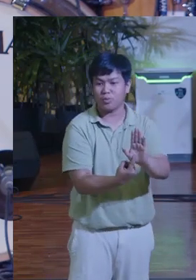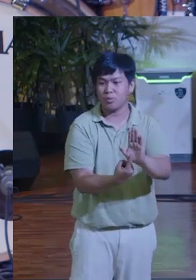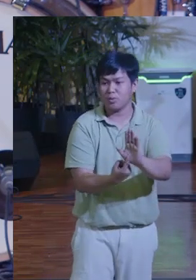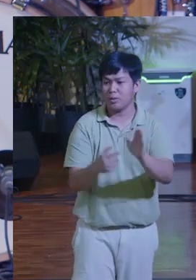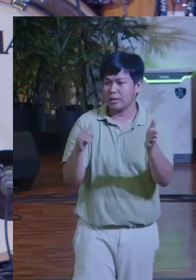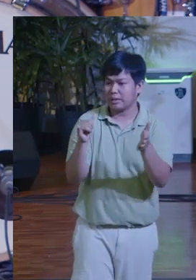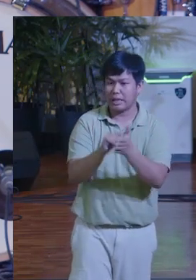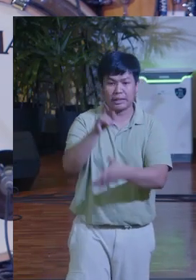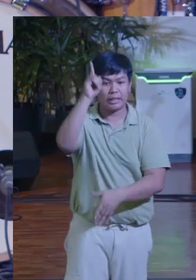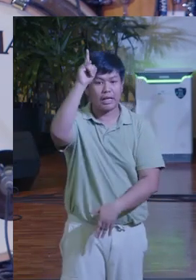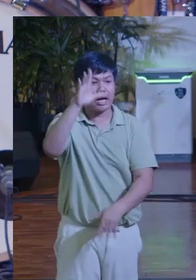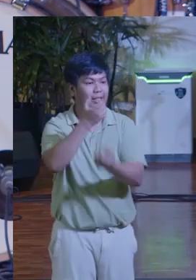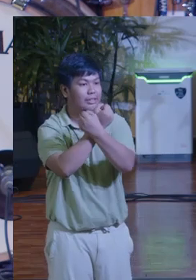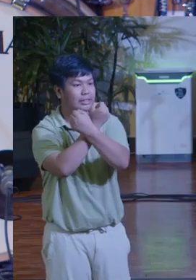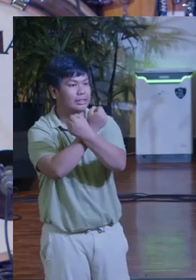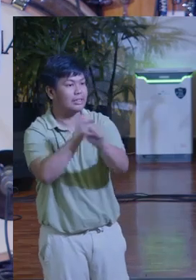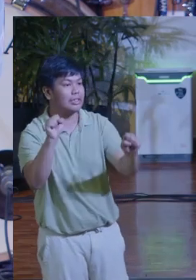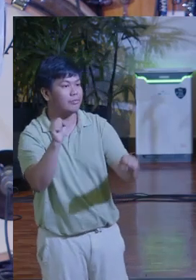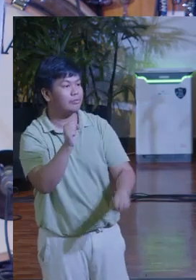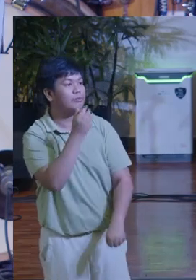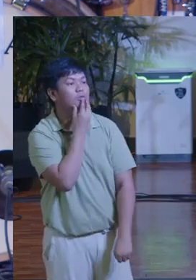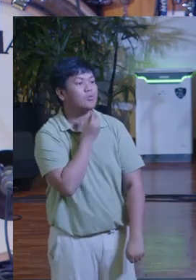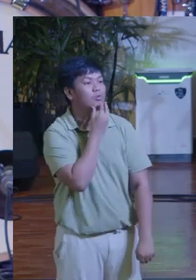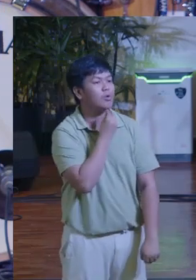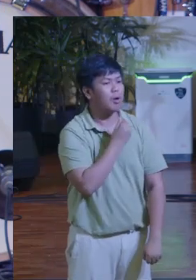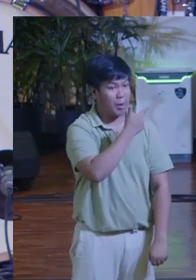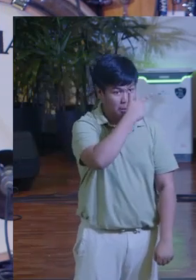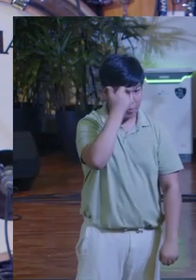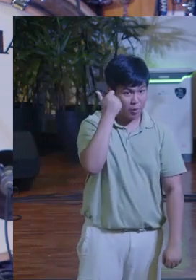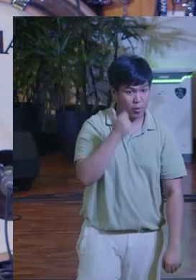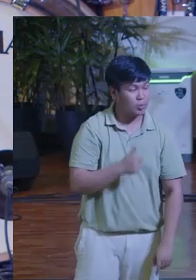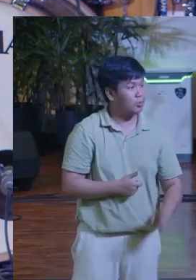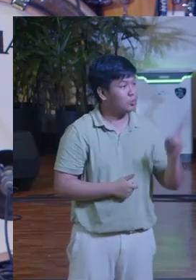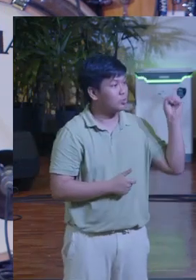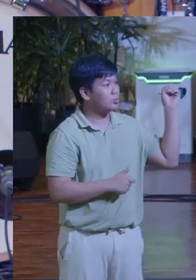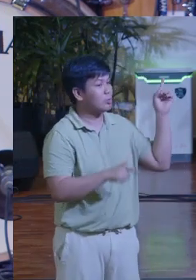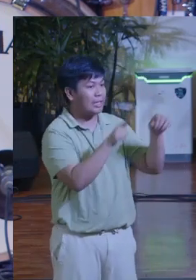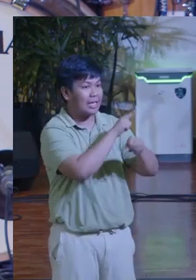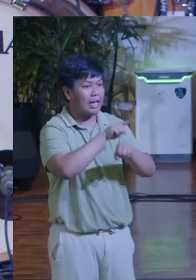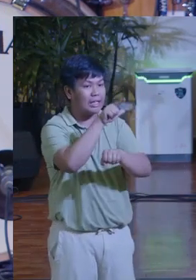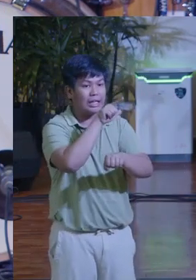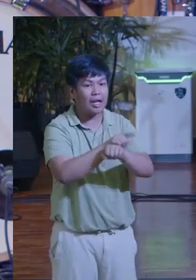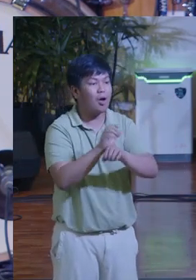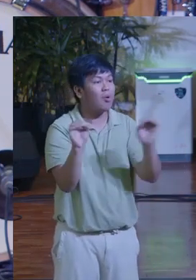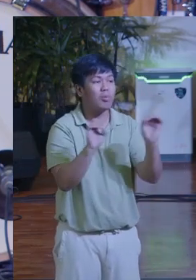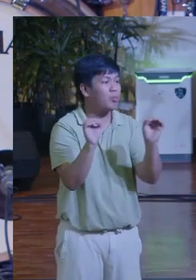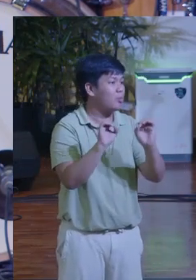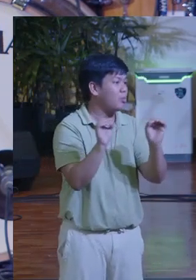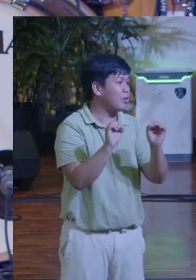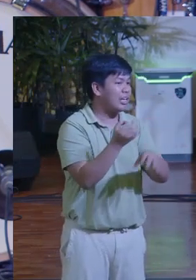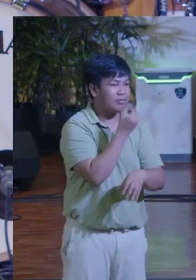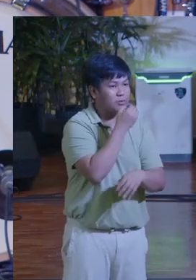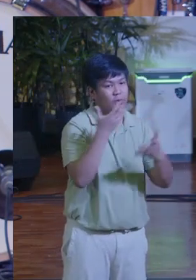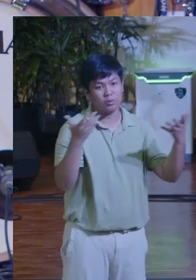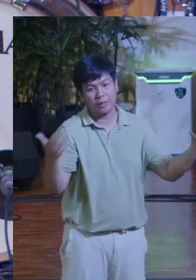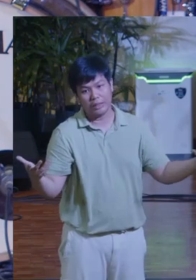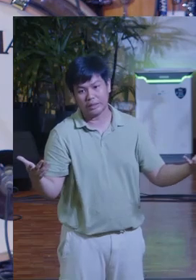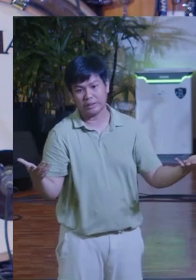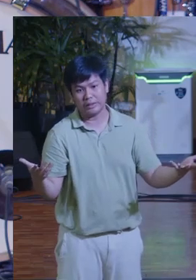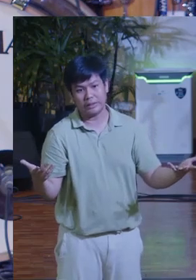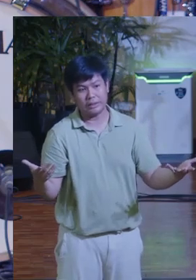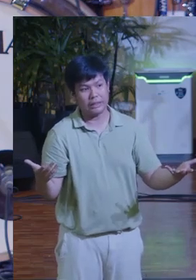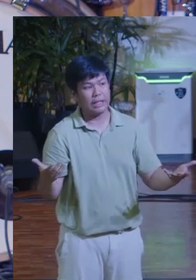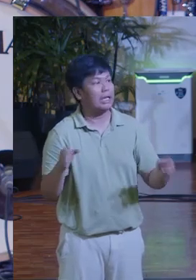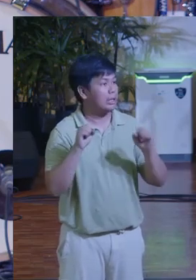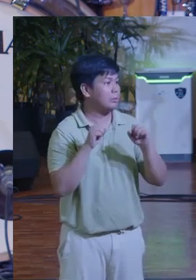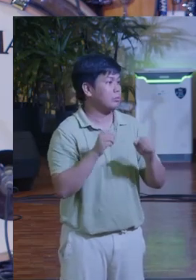ng Diyos sa kanyang bayan, sapagkat sila ay nabantaan na mga matay sa